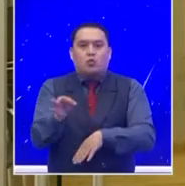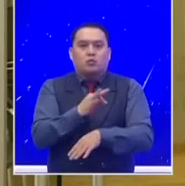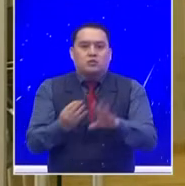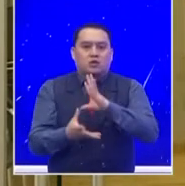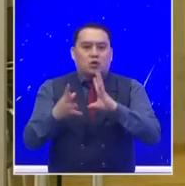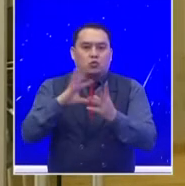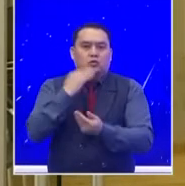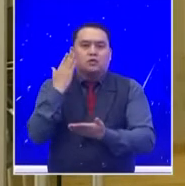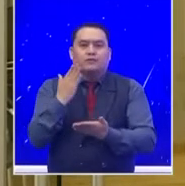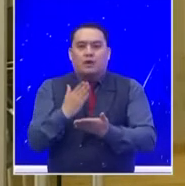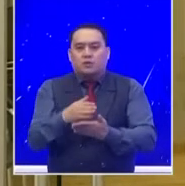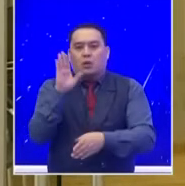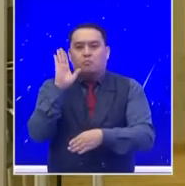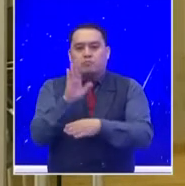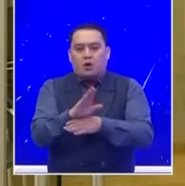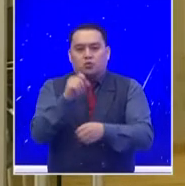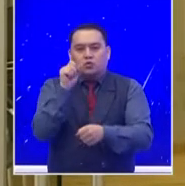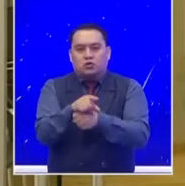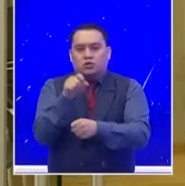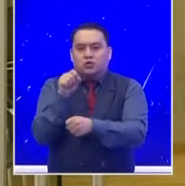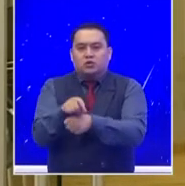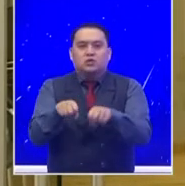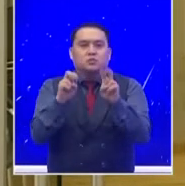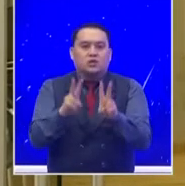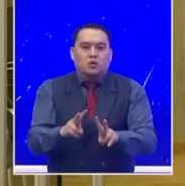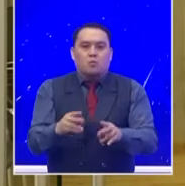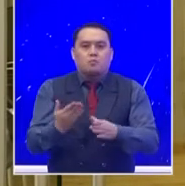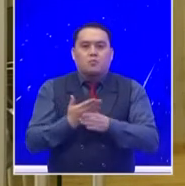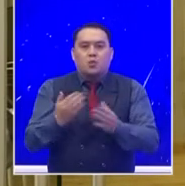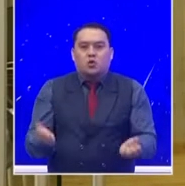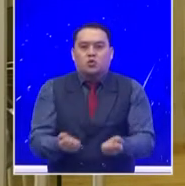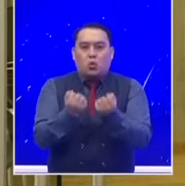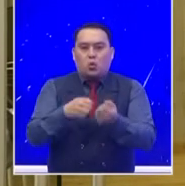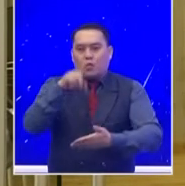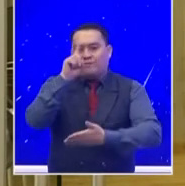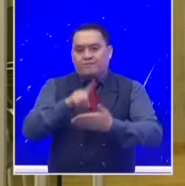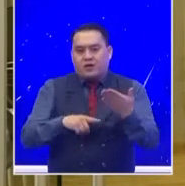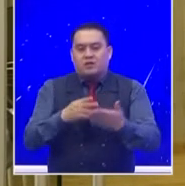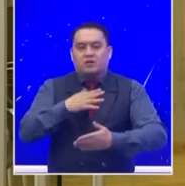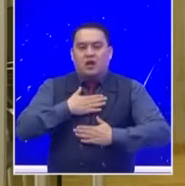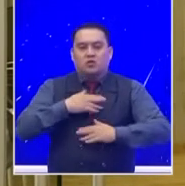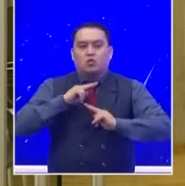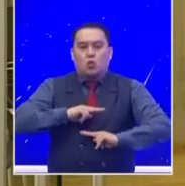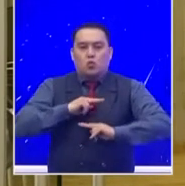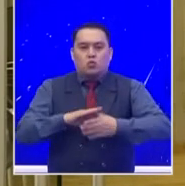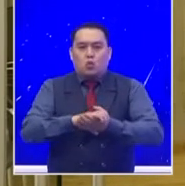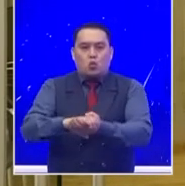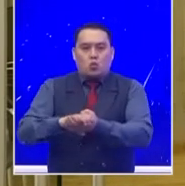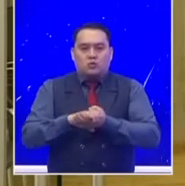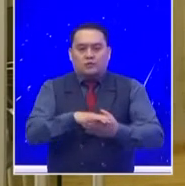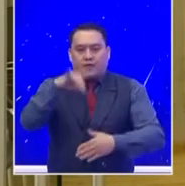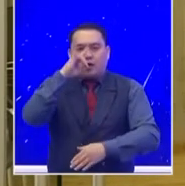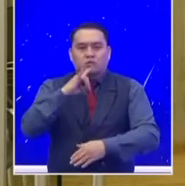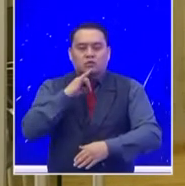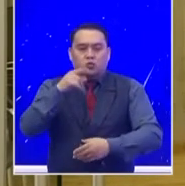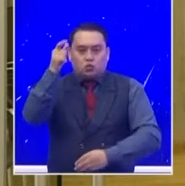продуктивной. Амандык Баталов дал поручение своим специалистам оказать нам всестороннюю помощь. Уверен, плоды нашего труда помогут укрепить дружбу между